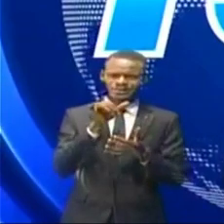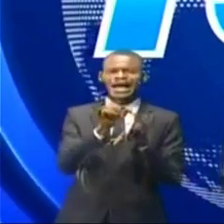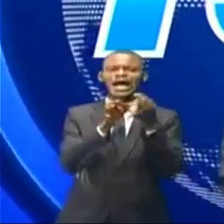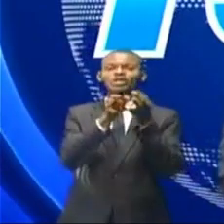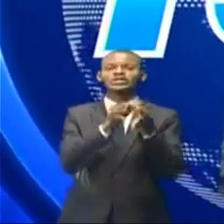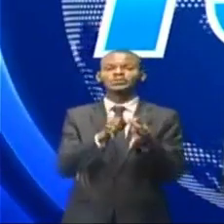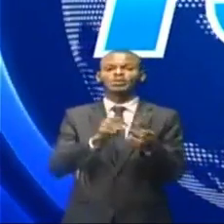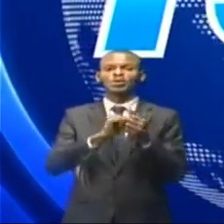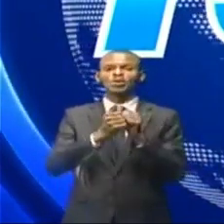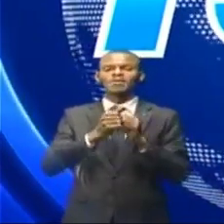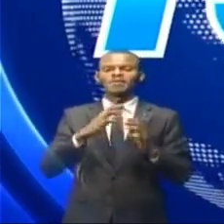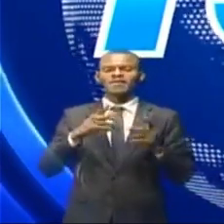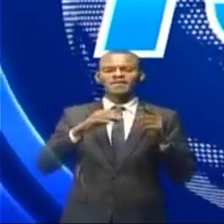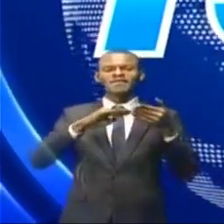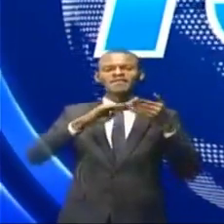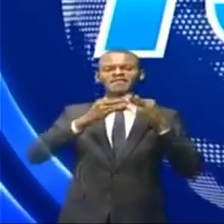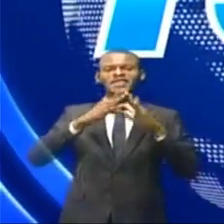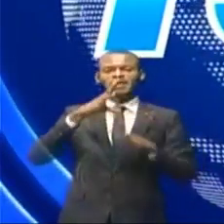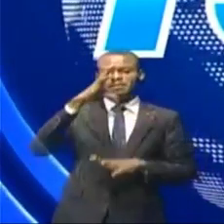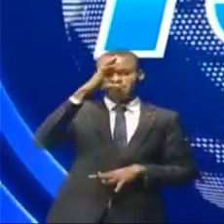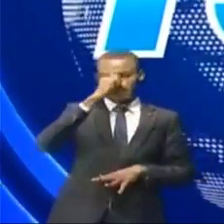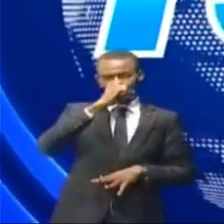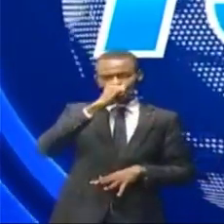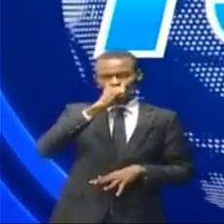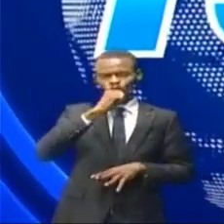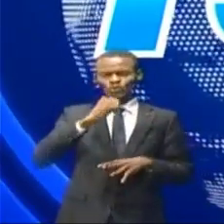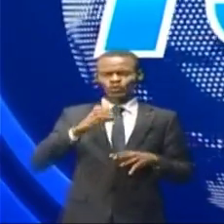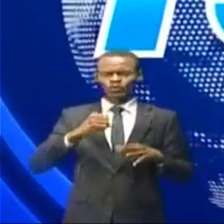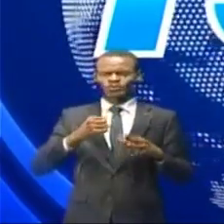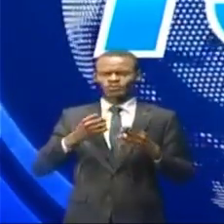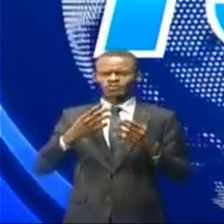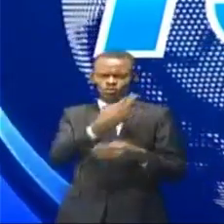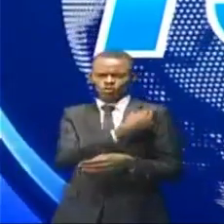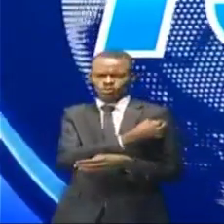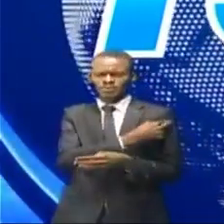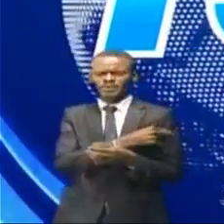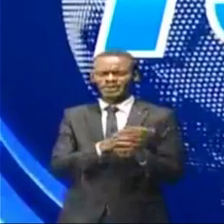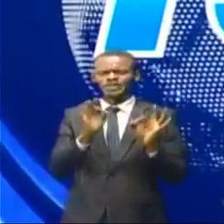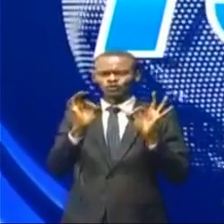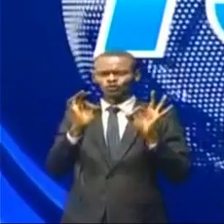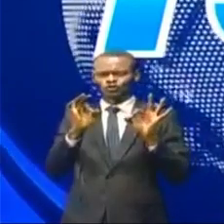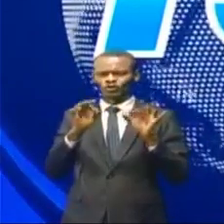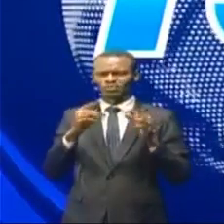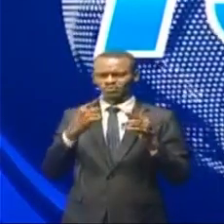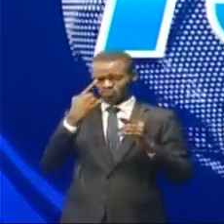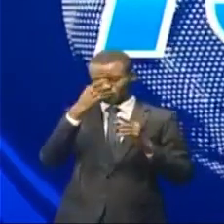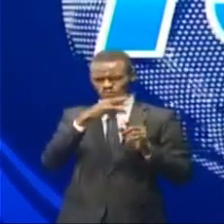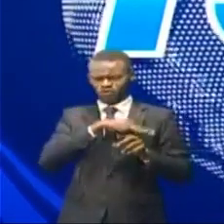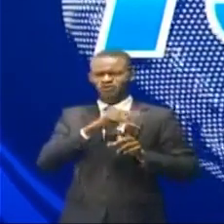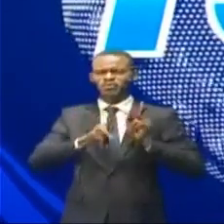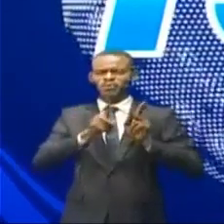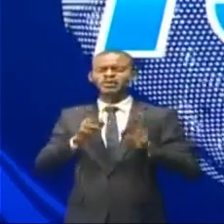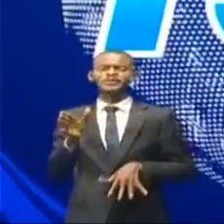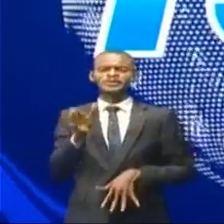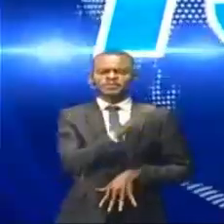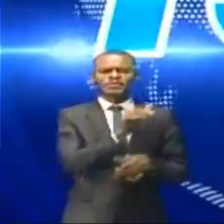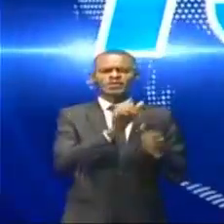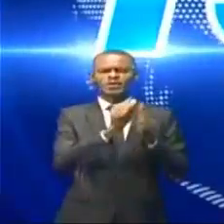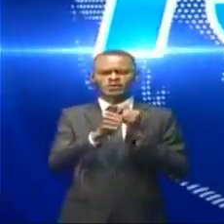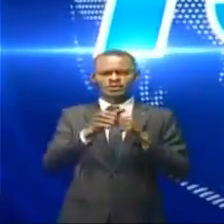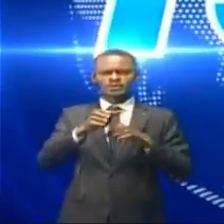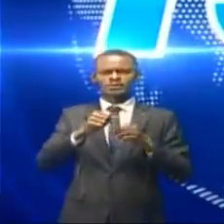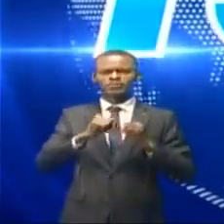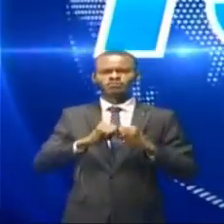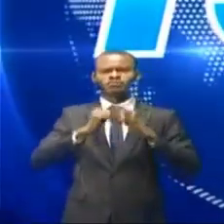hôpital moderne au grand bonheur de la population. Restons toujours dans ces coins de la RDC. C'est une nouvelle paroisse sortie de terre dans